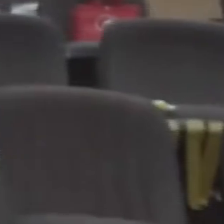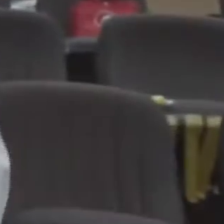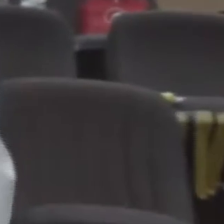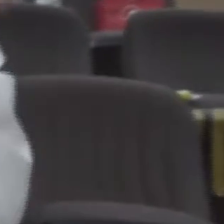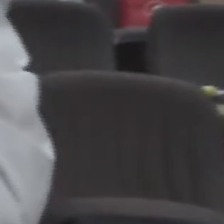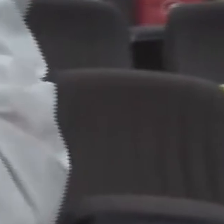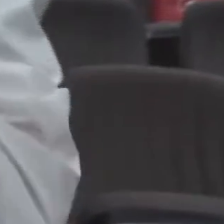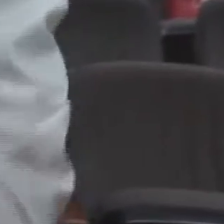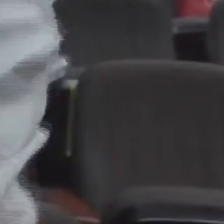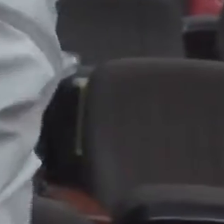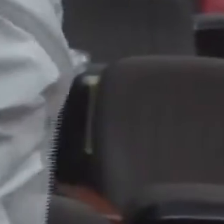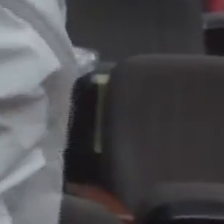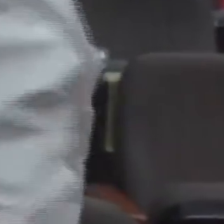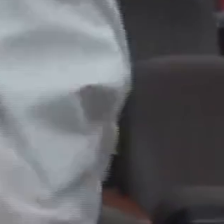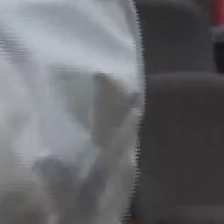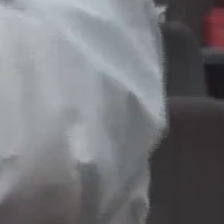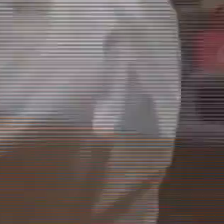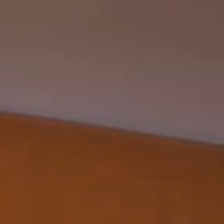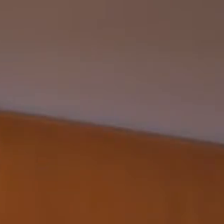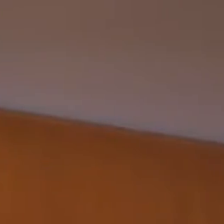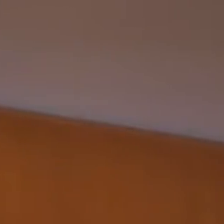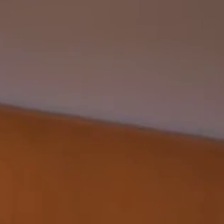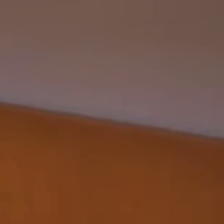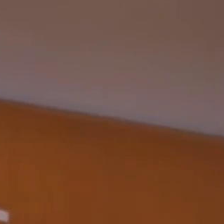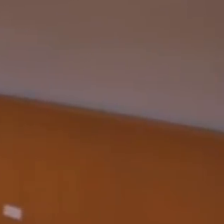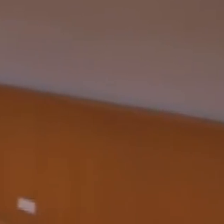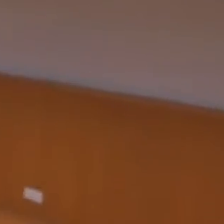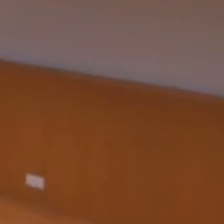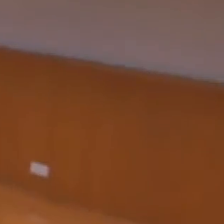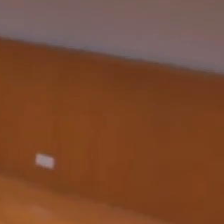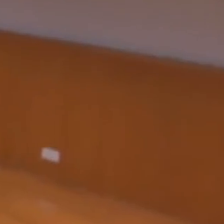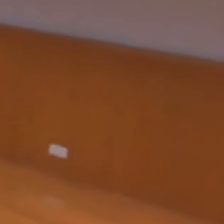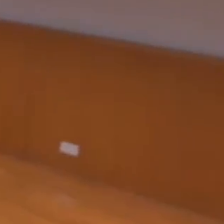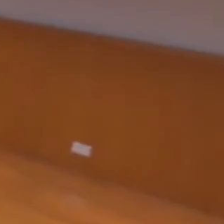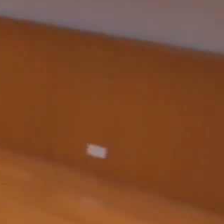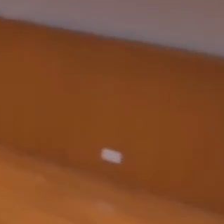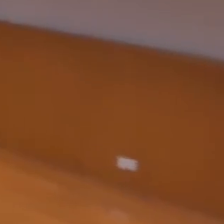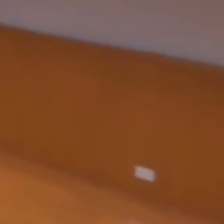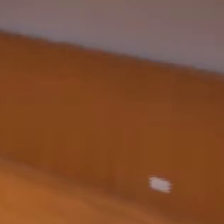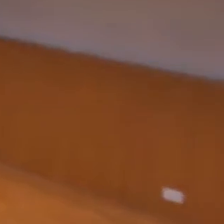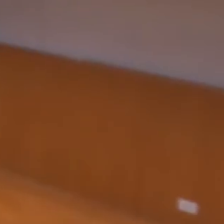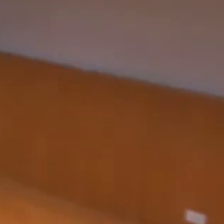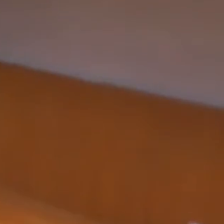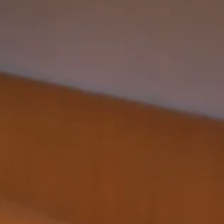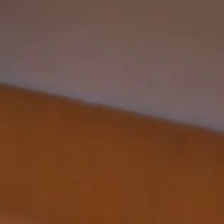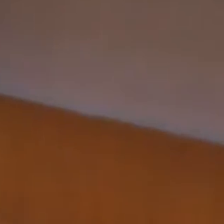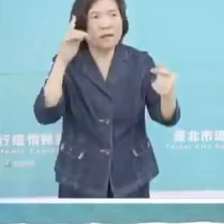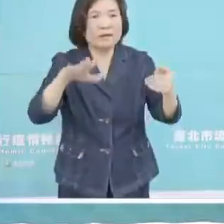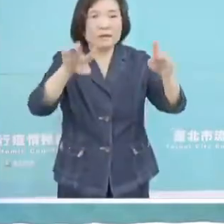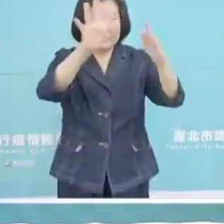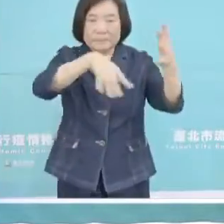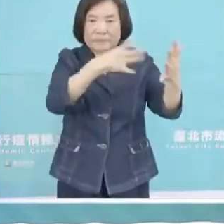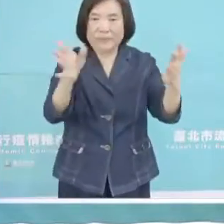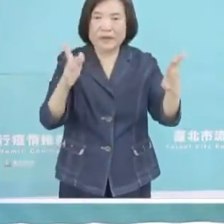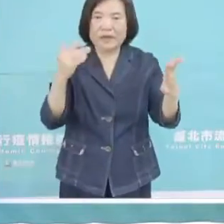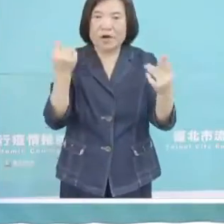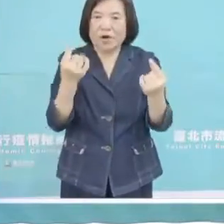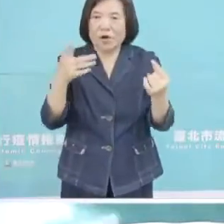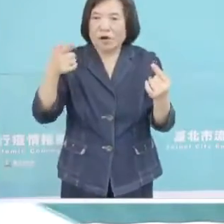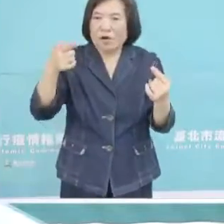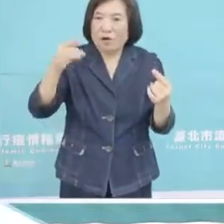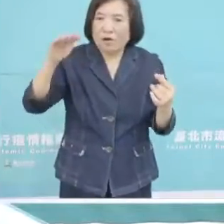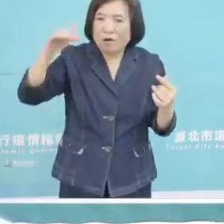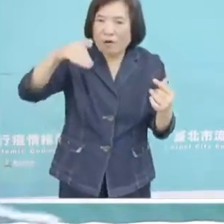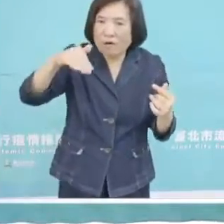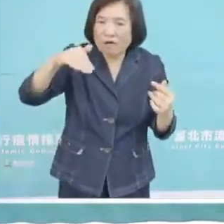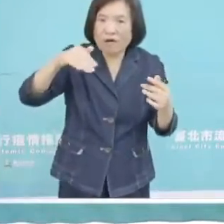聚感染。台北市长柯文哲表示，现在必须改变防疫战略，空出人力进行疫调。 它降到一个程度就停在